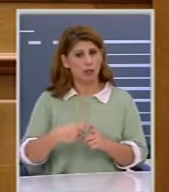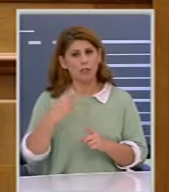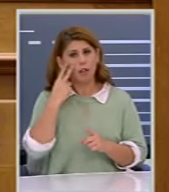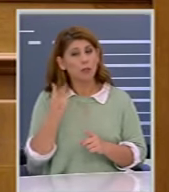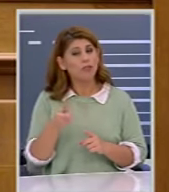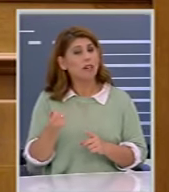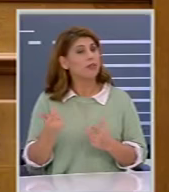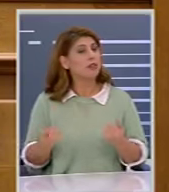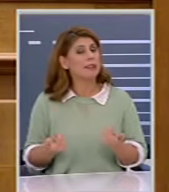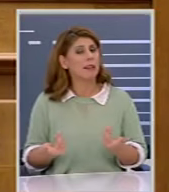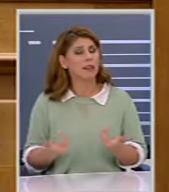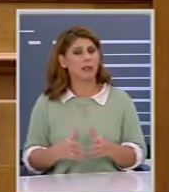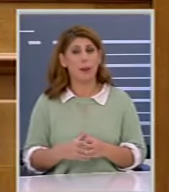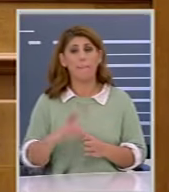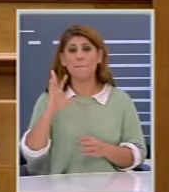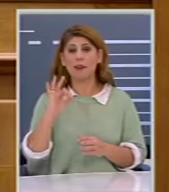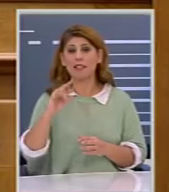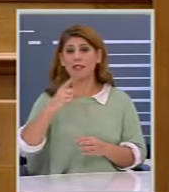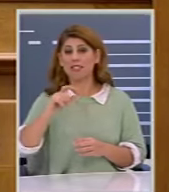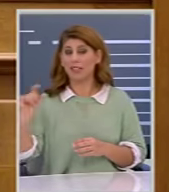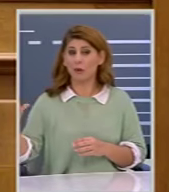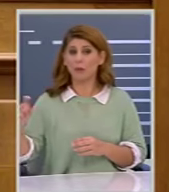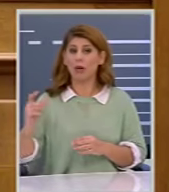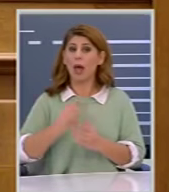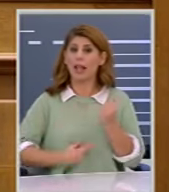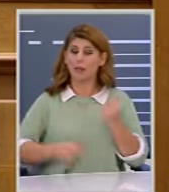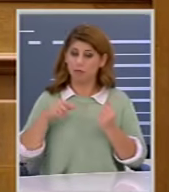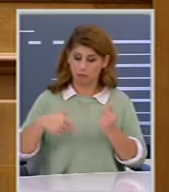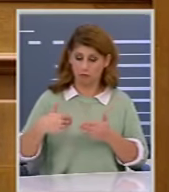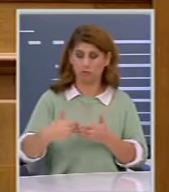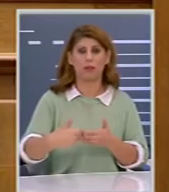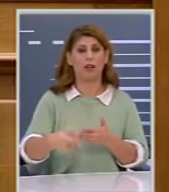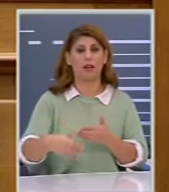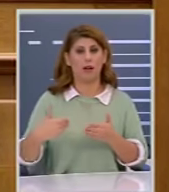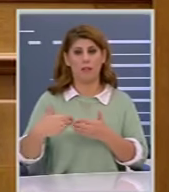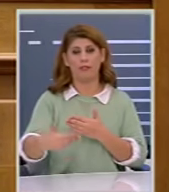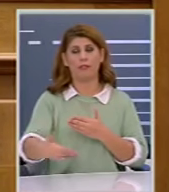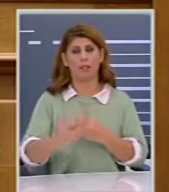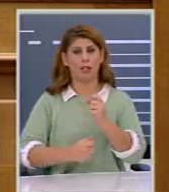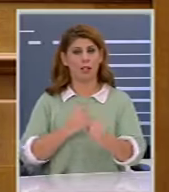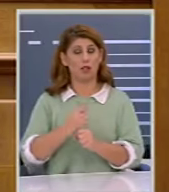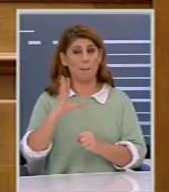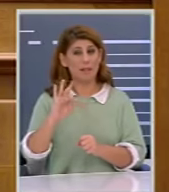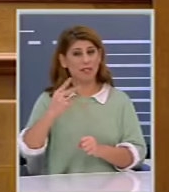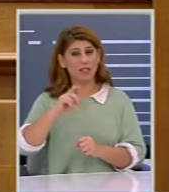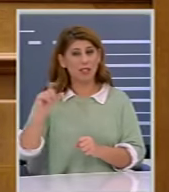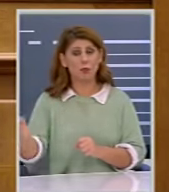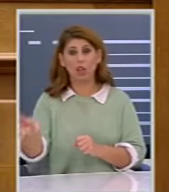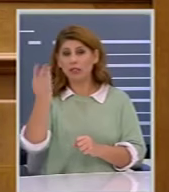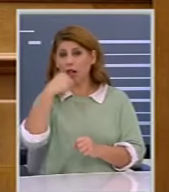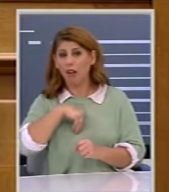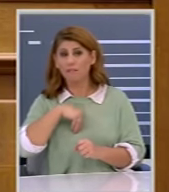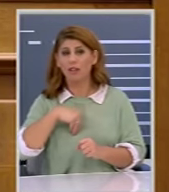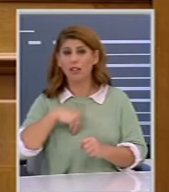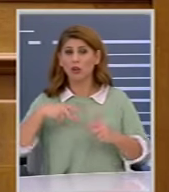λεφτά. 50 δις ήταν το έλλειμμα. Αυτά τα χρόνια, 50 δις τα έφαγε το κράτος που τώρα